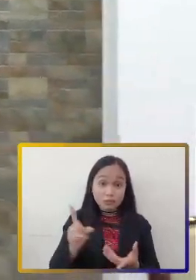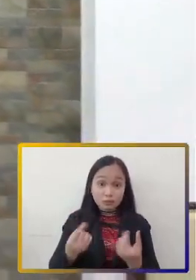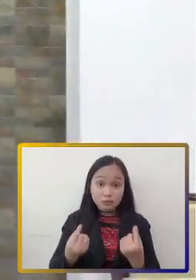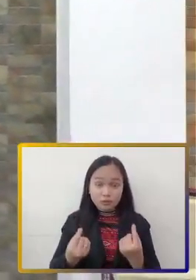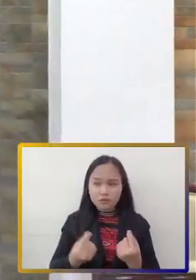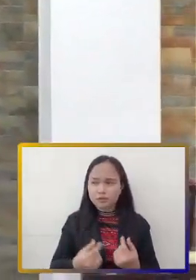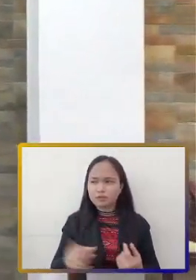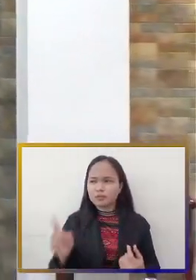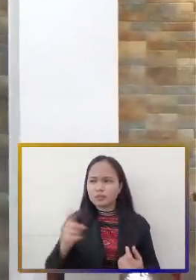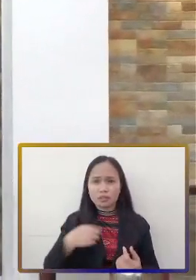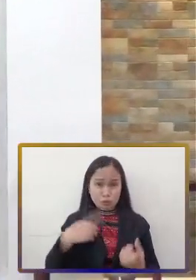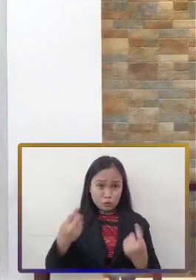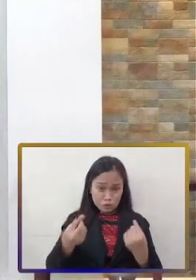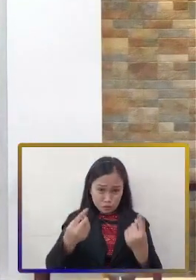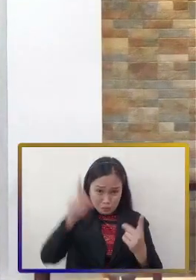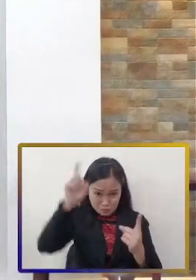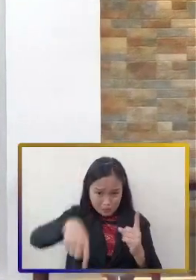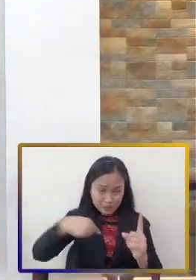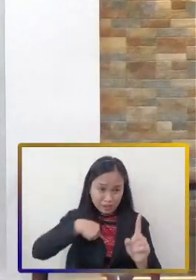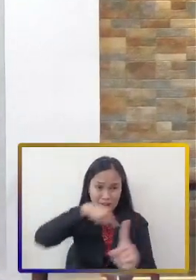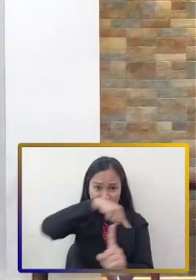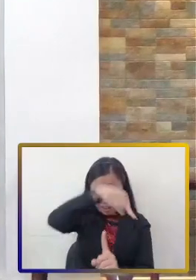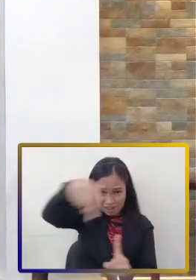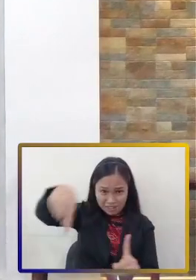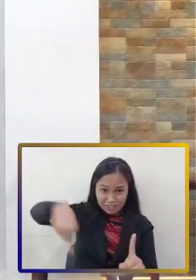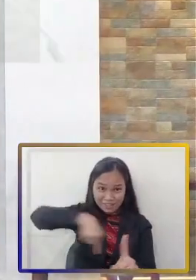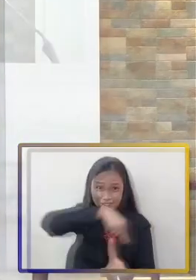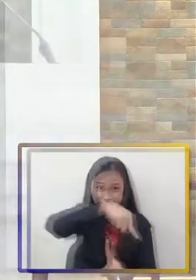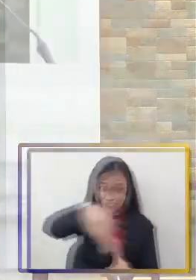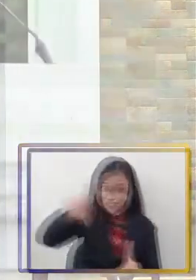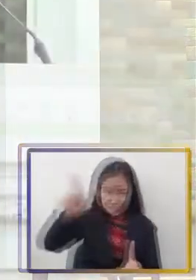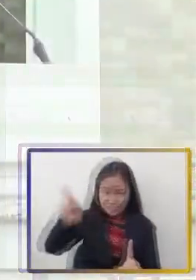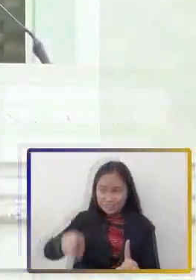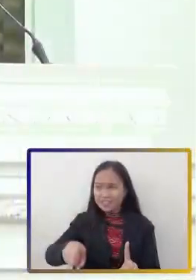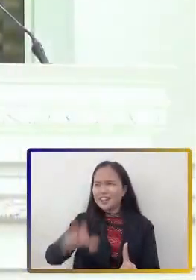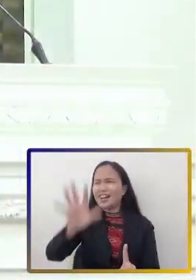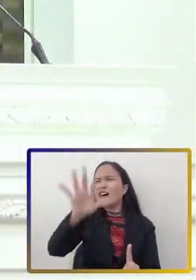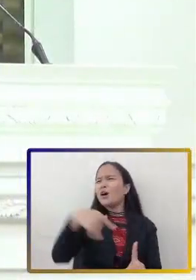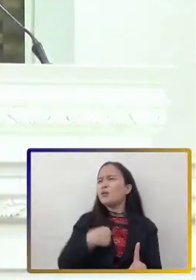Pastor, iikutan ko ba yung sarili ko? Paano mangyayari yun? Kayo naman, oh.